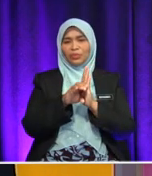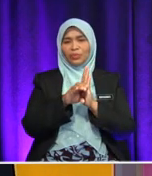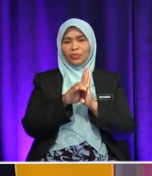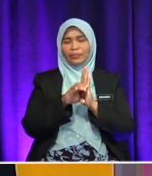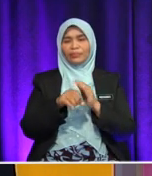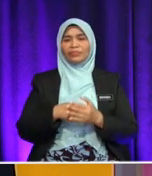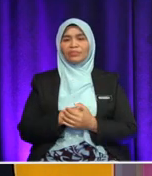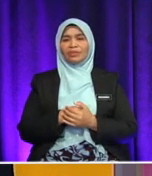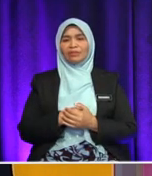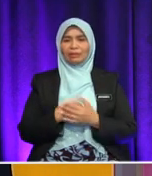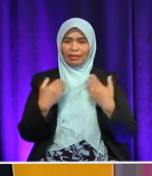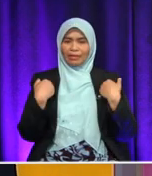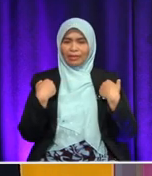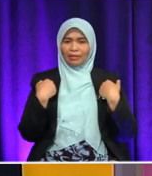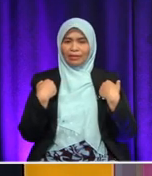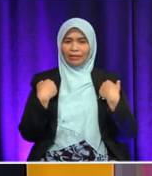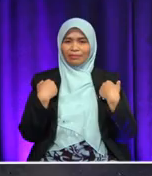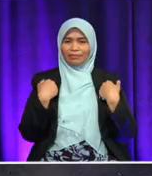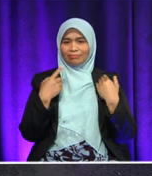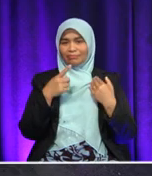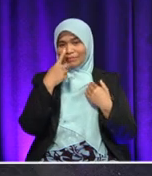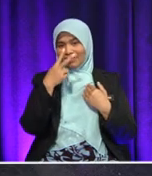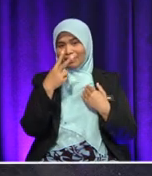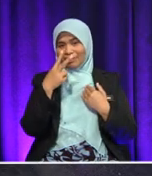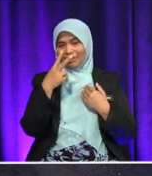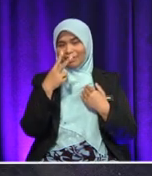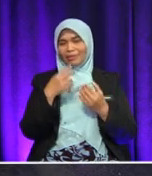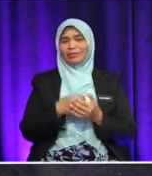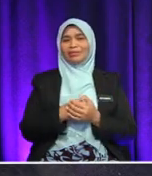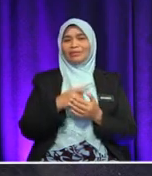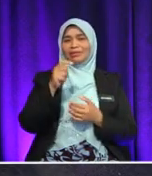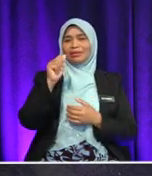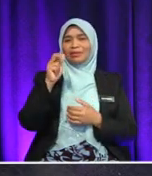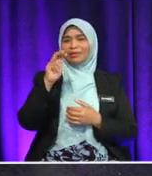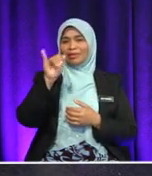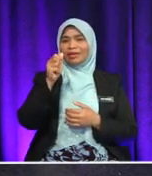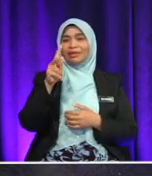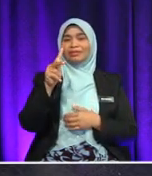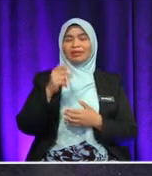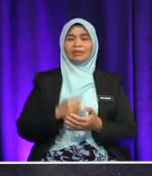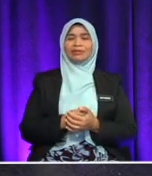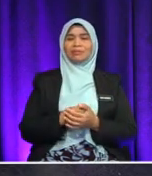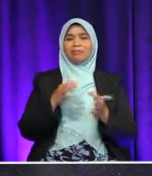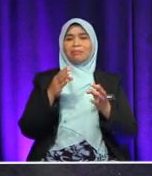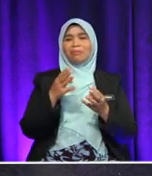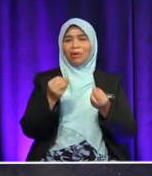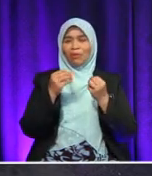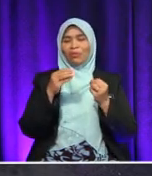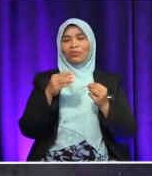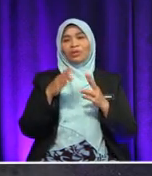kita ada tanjak kalau batu Umpama meniti anak berkawin pasangan kita ya